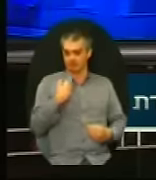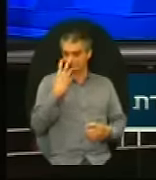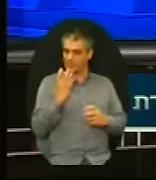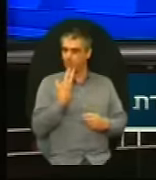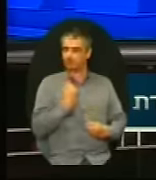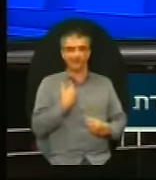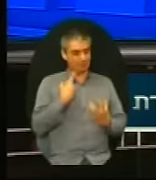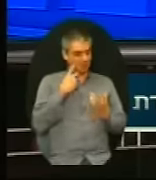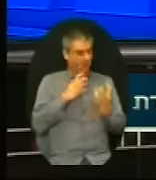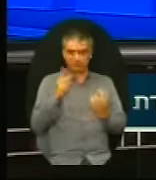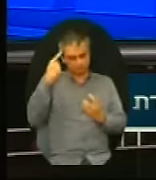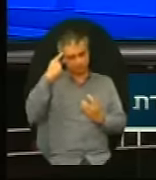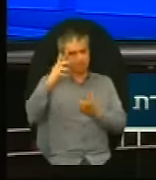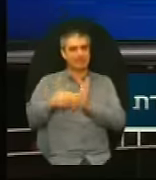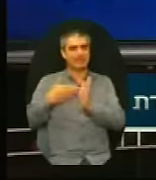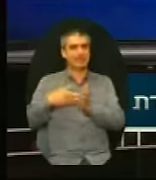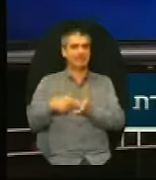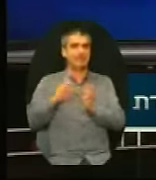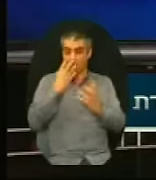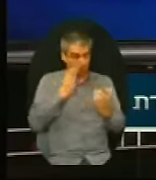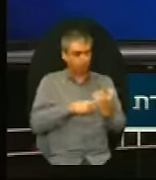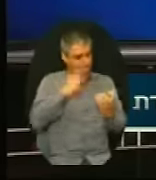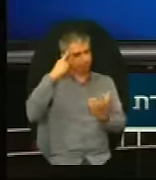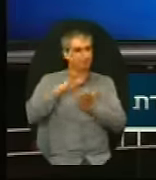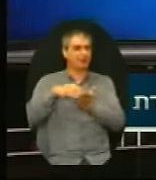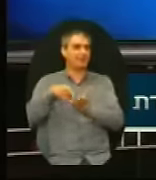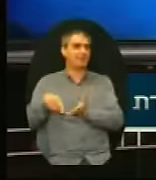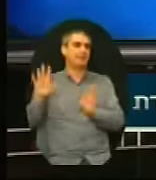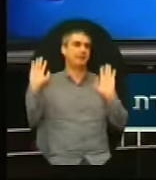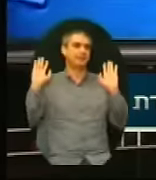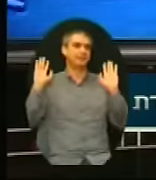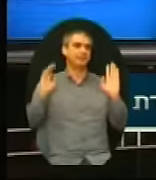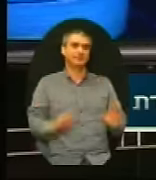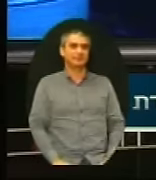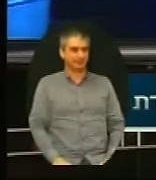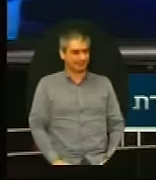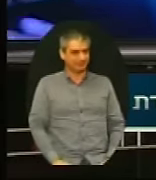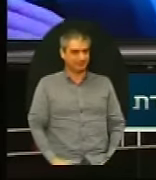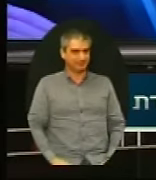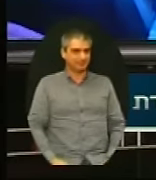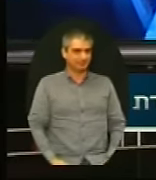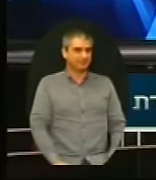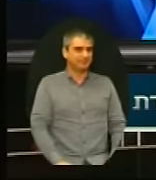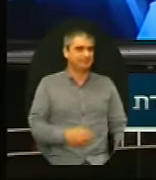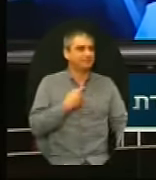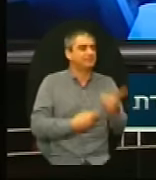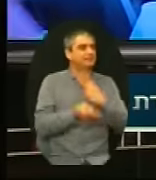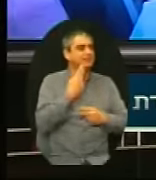יפה, אני רואה את העסיסיות, היא רואה אותו ריבה. כל פרי שהיא רואה, היא רואה אותו ריבה. אז כן. טוב, נחזור אבל בכל